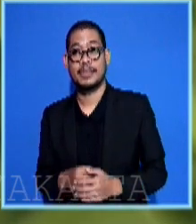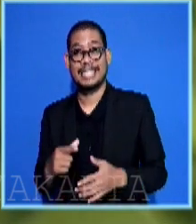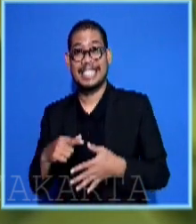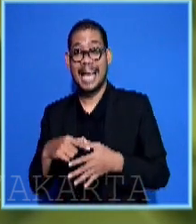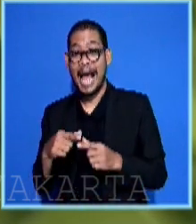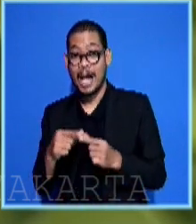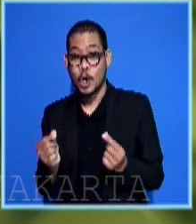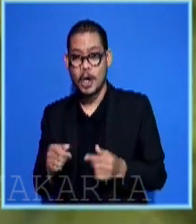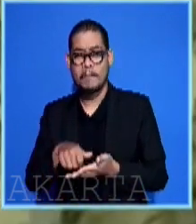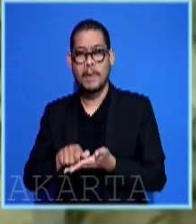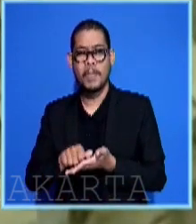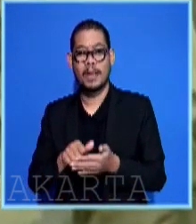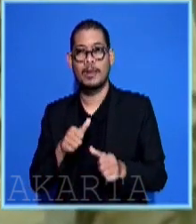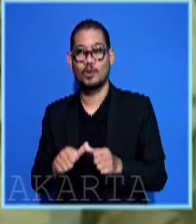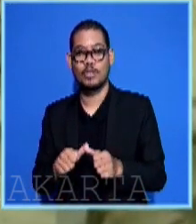dipuning